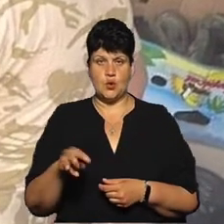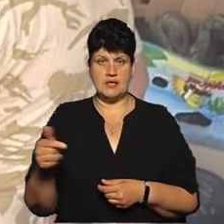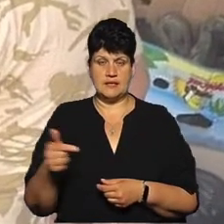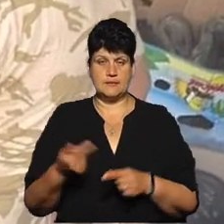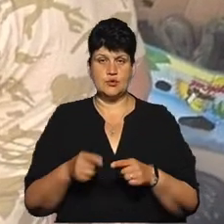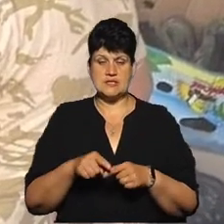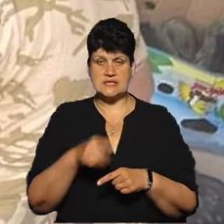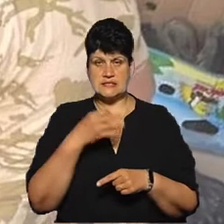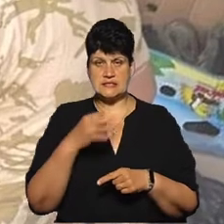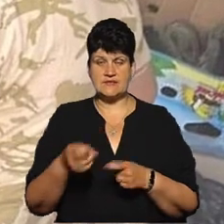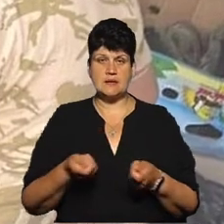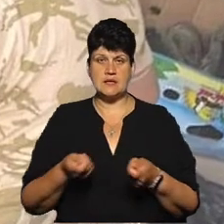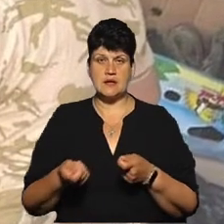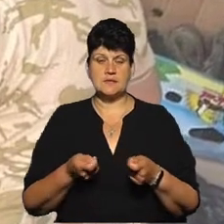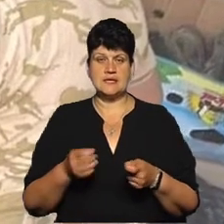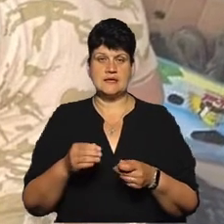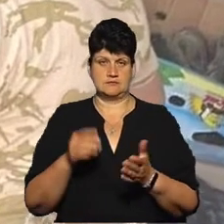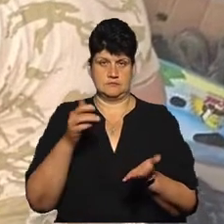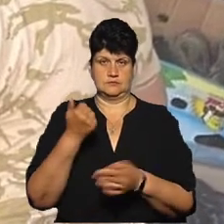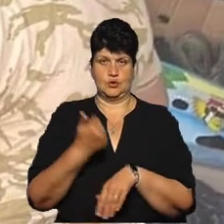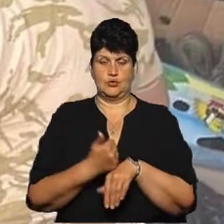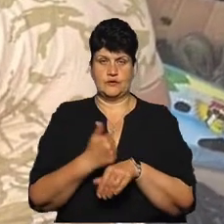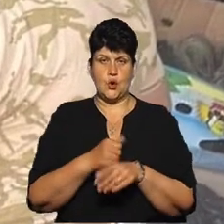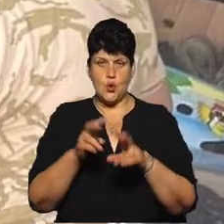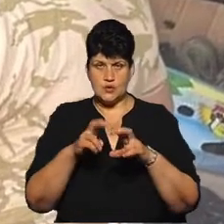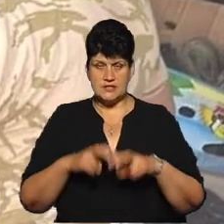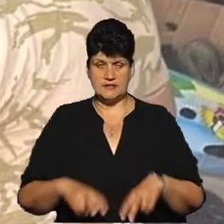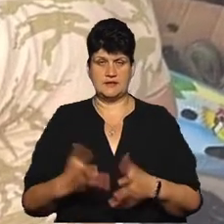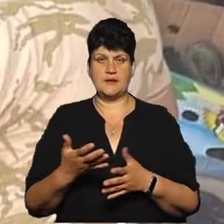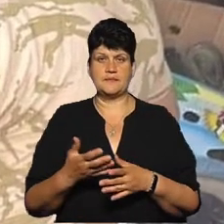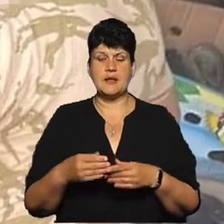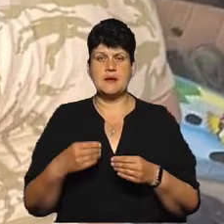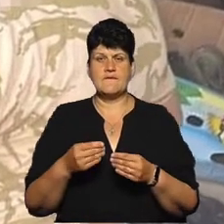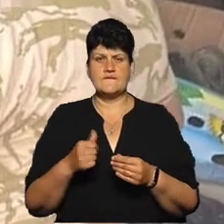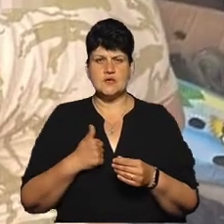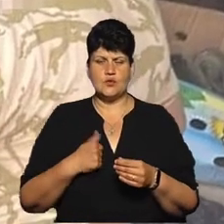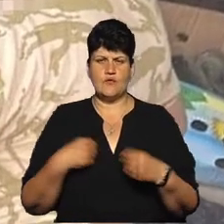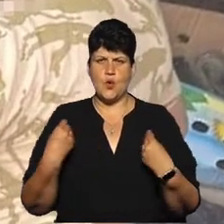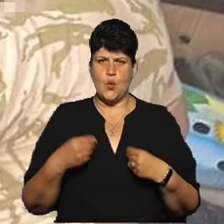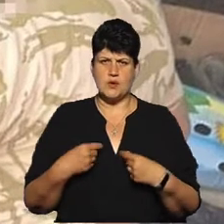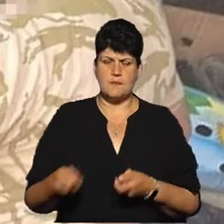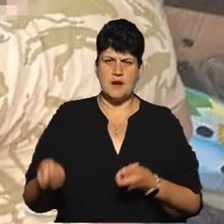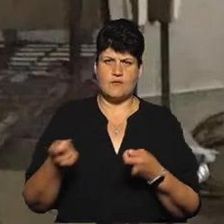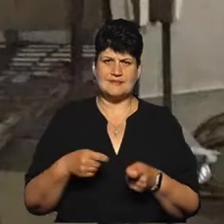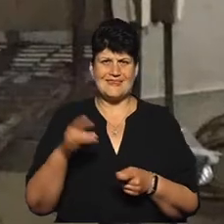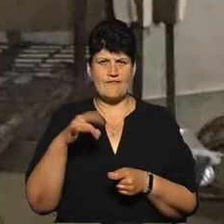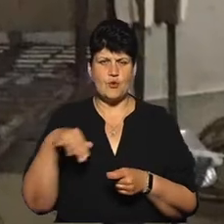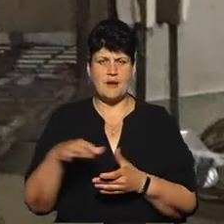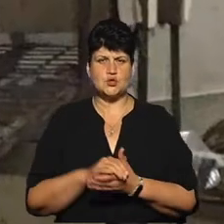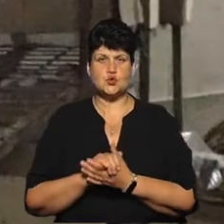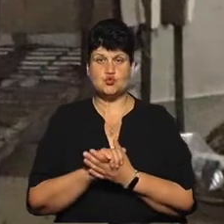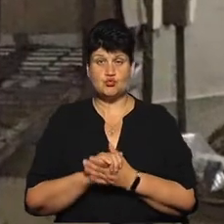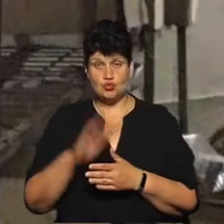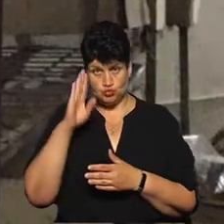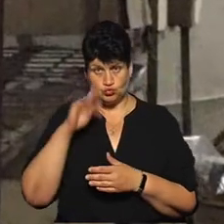Департаменті стратегічних розслідувань Нацполіції України. Плетоноски та військовий одяг підозрювані привозили з Європейського Союзу. Чоловіки мали дозвіл